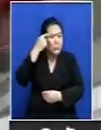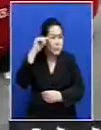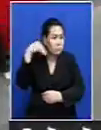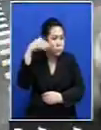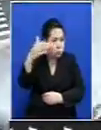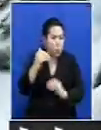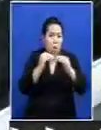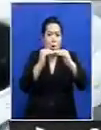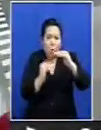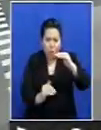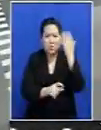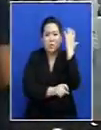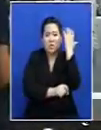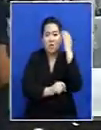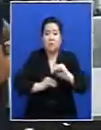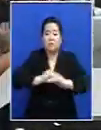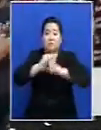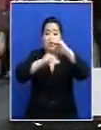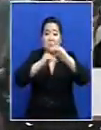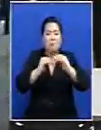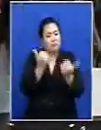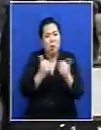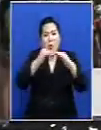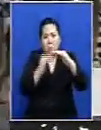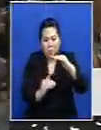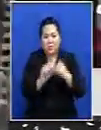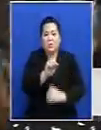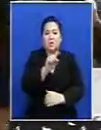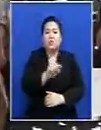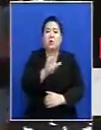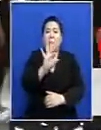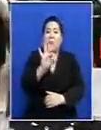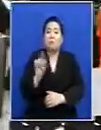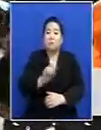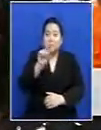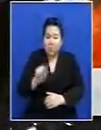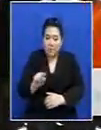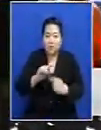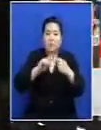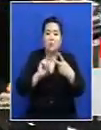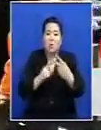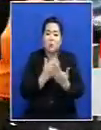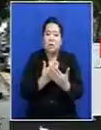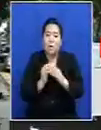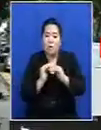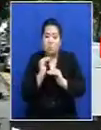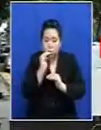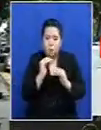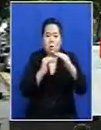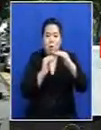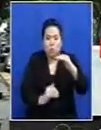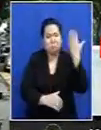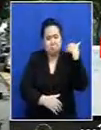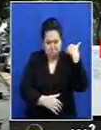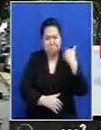เติบโตทางเศรษฐกิจของสิงคโปร์ลงมาอยู่ที่ 1.9% ค่ะรวมไปถึงปรับลดคาดการณ์เงินเฟ้อด้วยจากที่คาดการณ์เอาไว้เมื่อ3